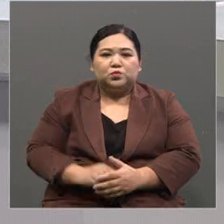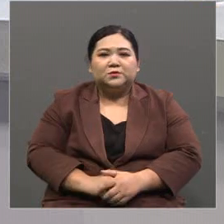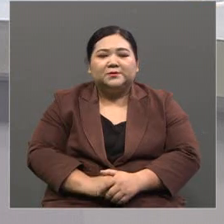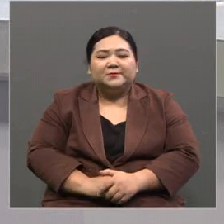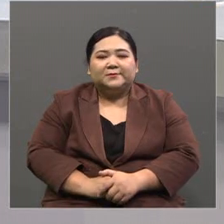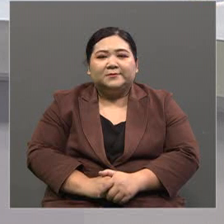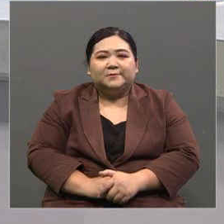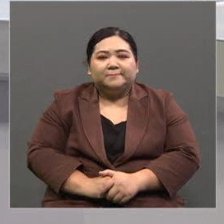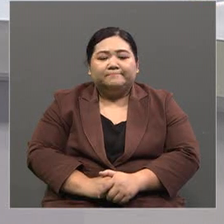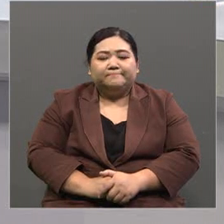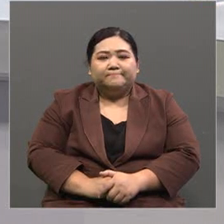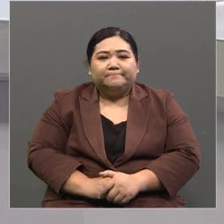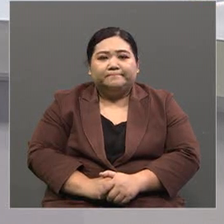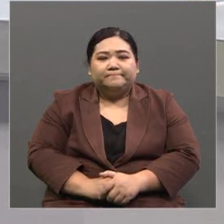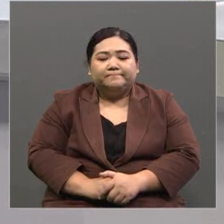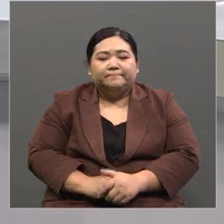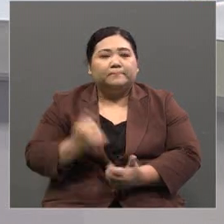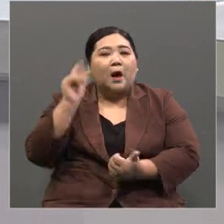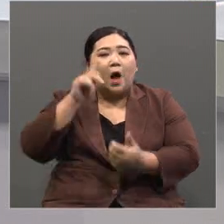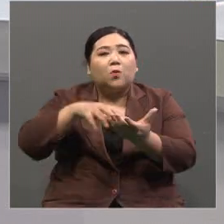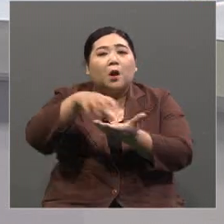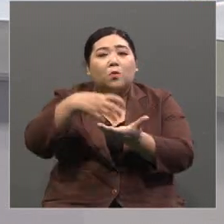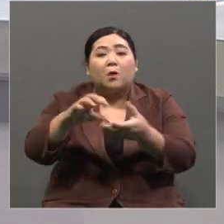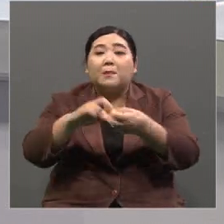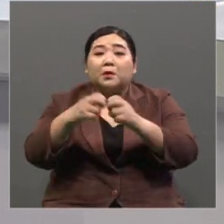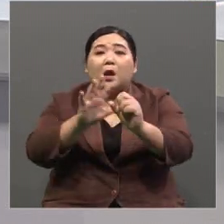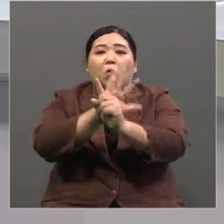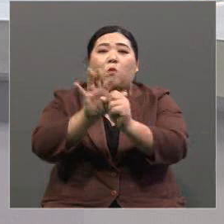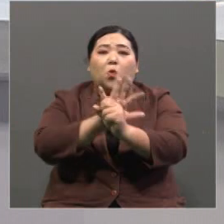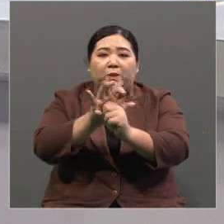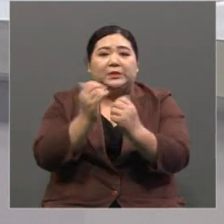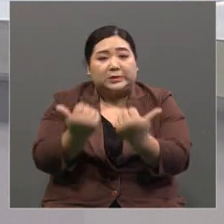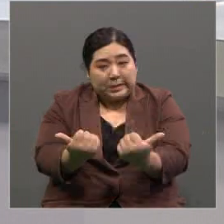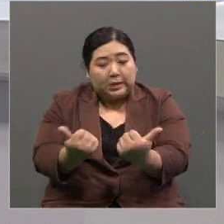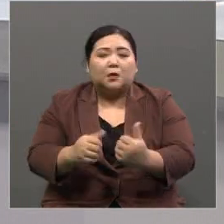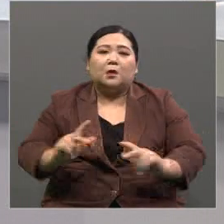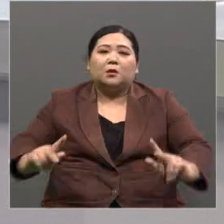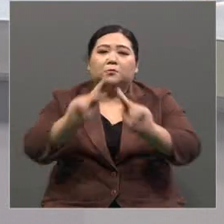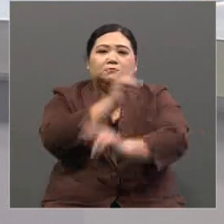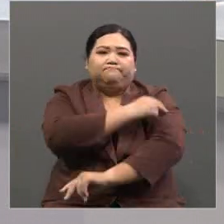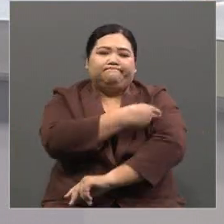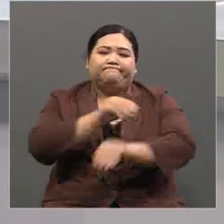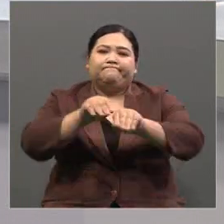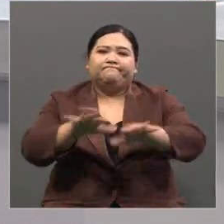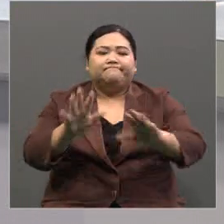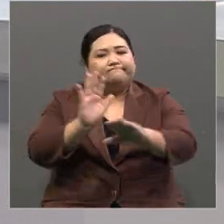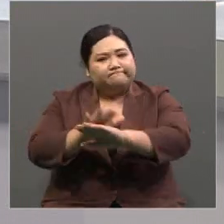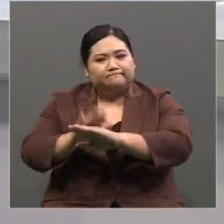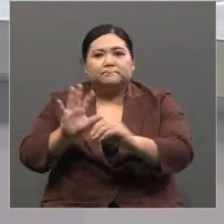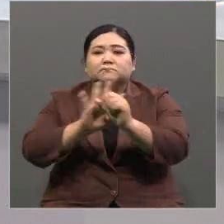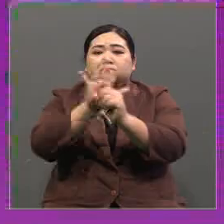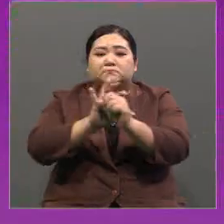คะมาติดตามเรื่องของสถานการณ์โควิด -19 กันบ้างนะทางกระทรวงสาธารณสุขยังคงมีการติดตามการระบาดกันอย่างใกล้ชิดโดยเฉพาะสาย